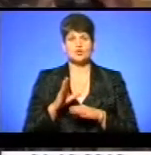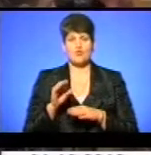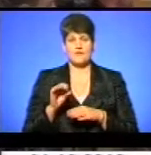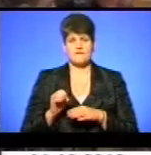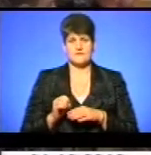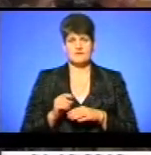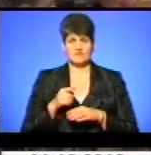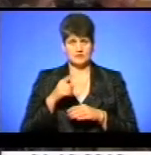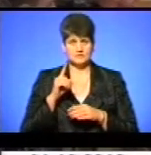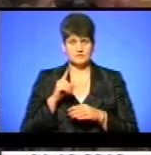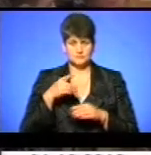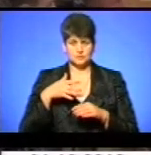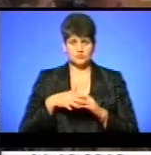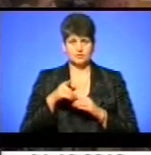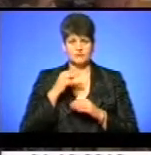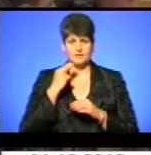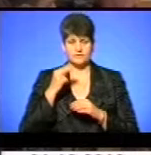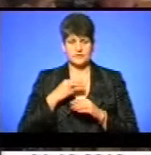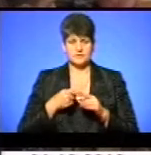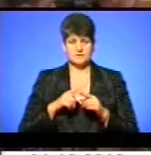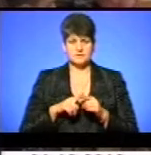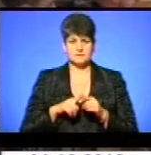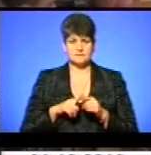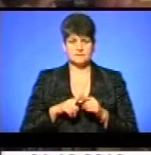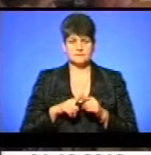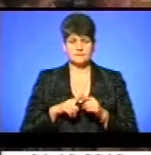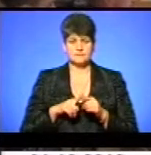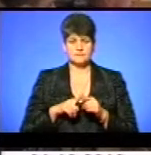Чи визнаєте ви свою вину в вчиненні даного кримінального правопорушення?